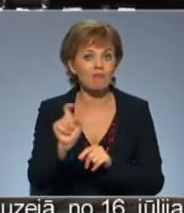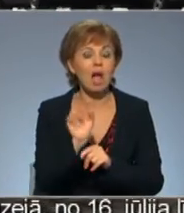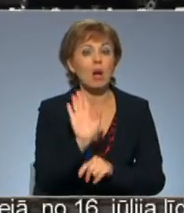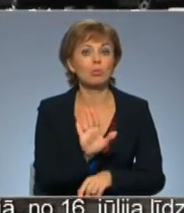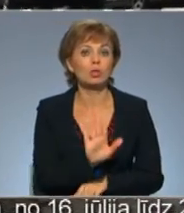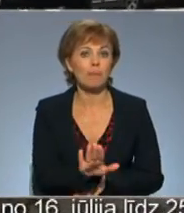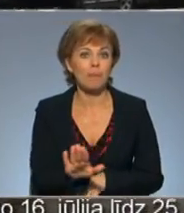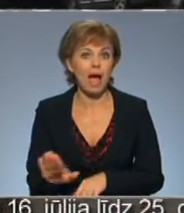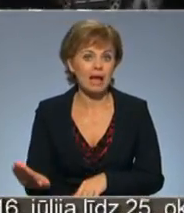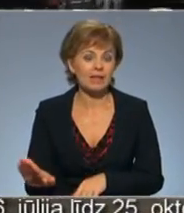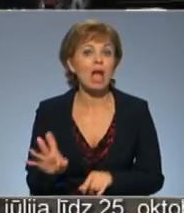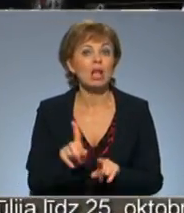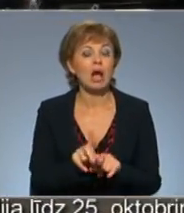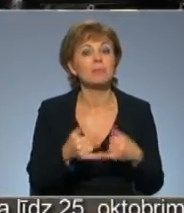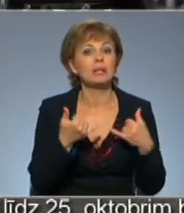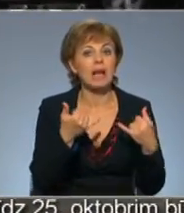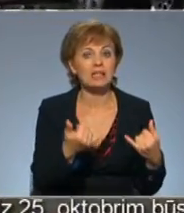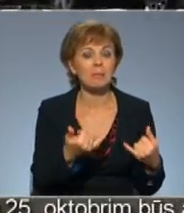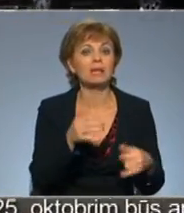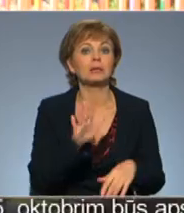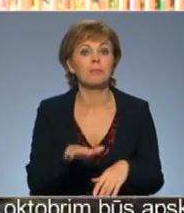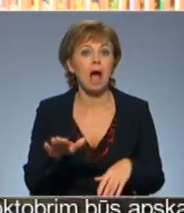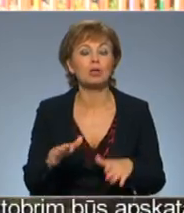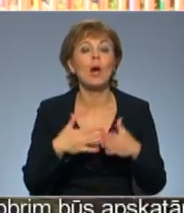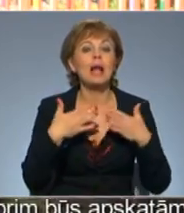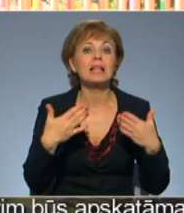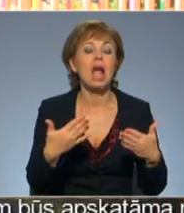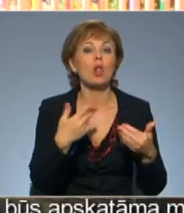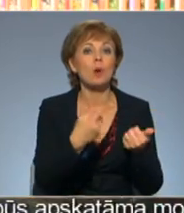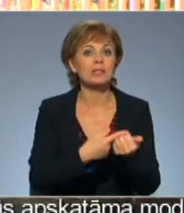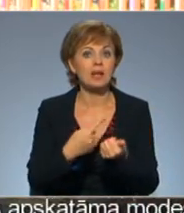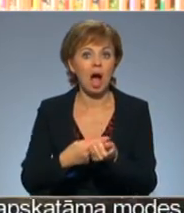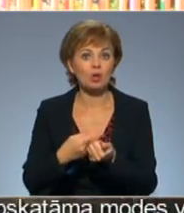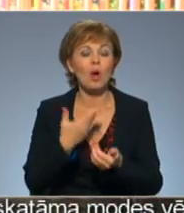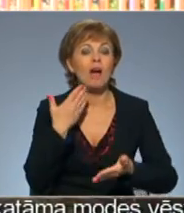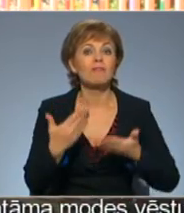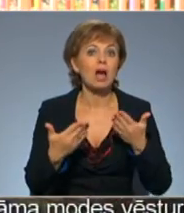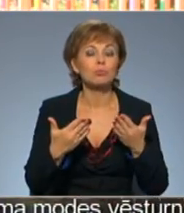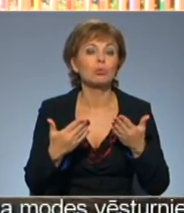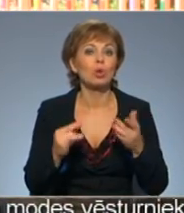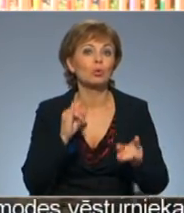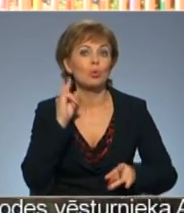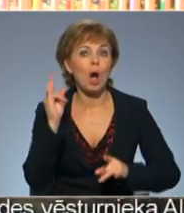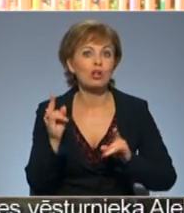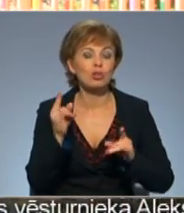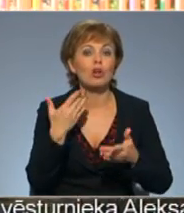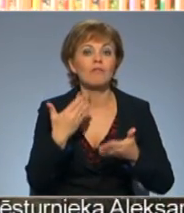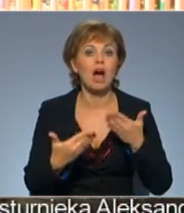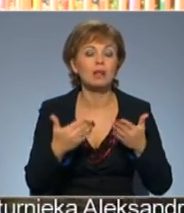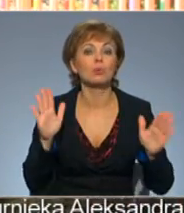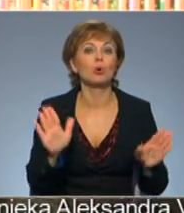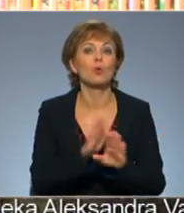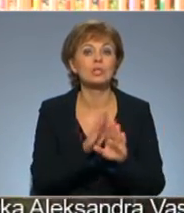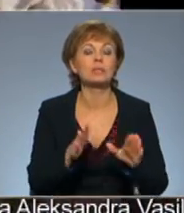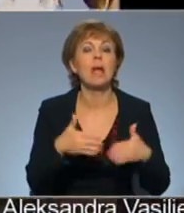bērni, respektēt arī šo bērnu lielo skaitu un varbūt trokšņošanu, varbūt uzdziedāšanu un